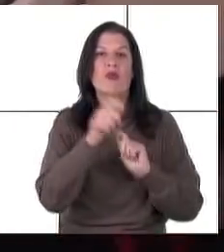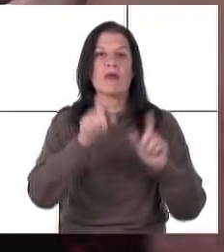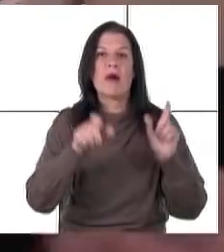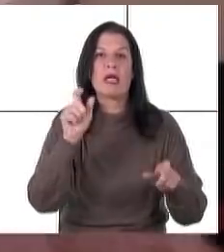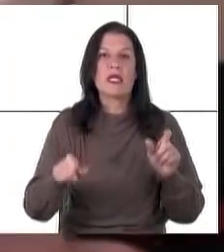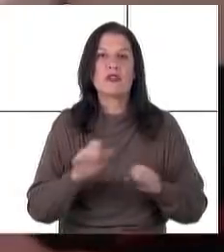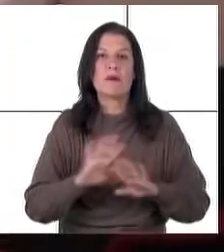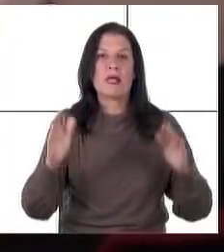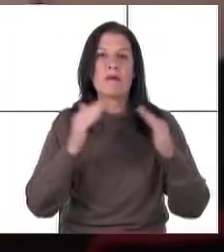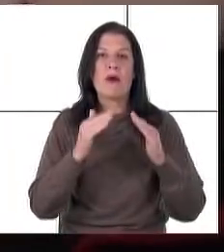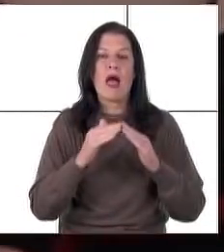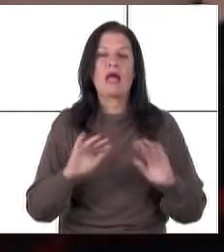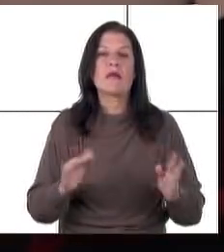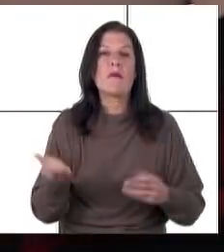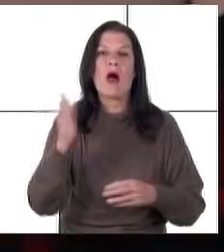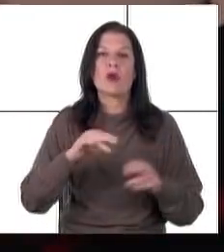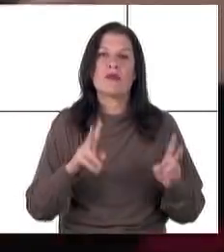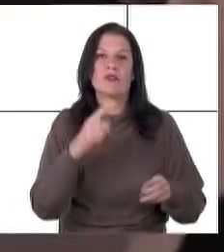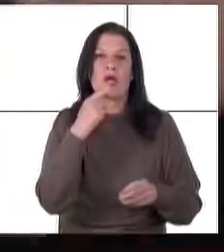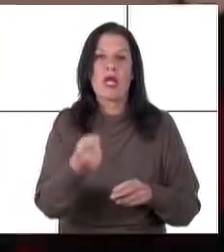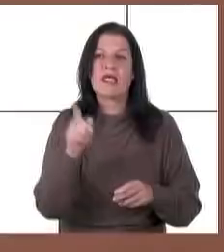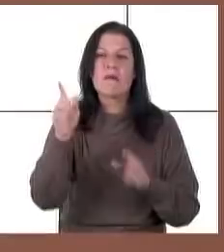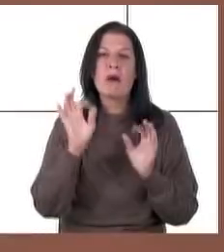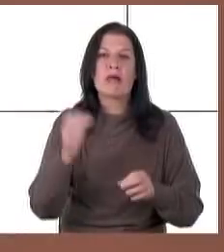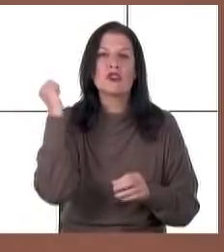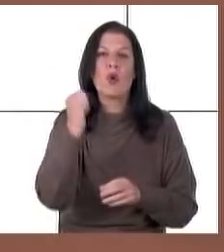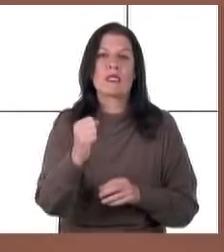еще сказать? Убийца?